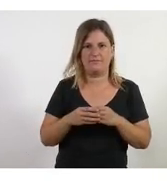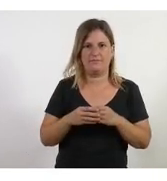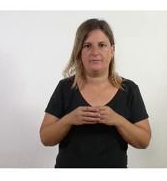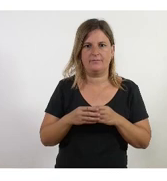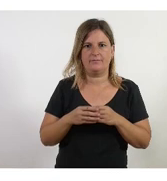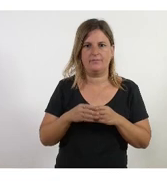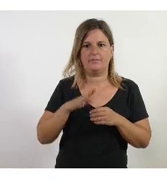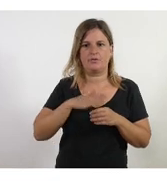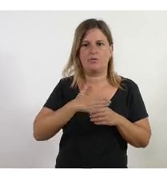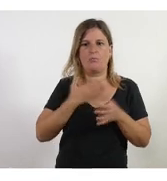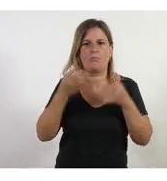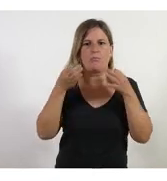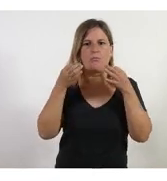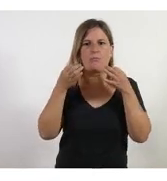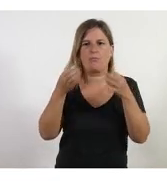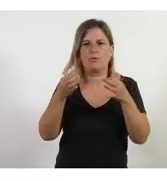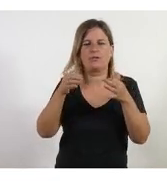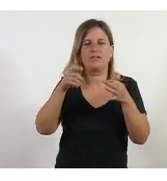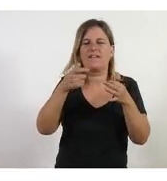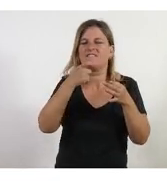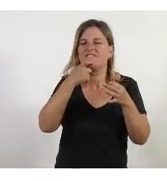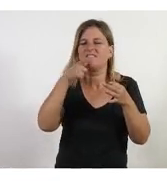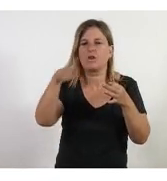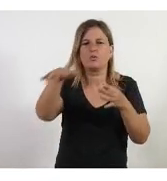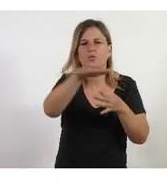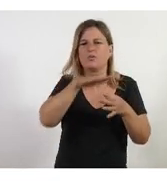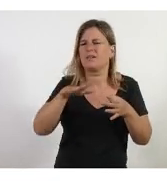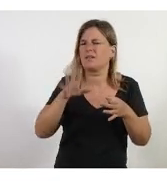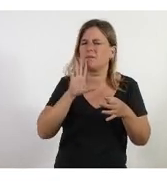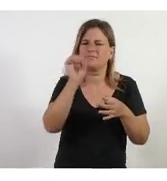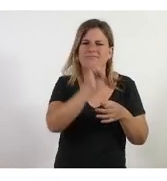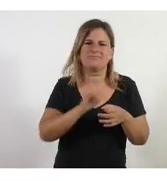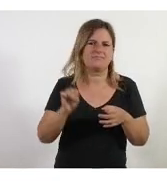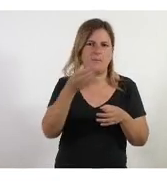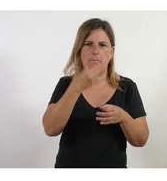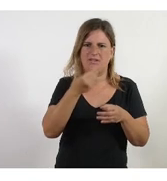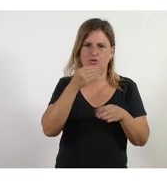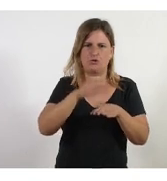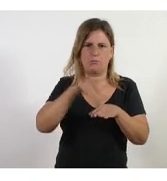Pots haver arribat allà on tu vulguis arribar. Però és un lloc preciós per tu.